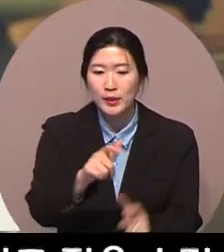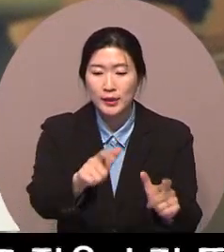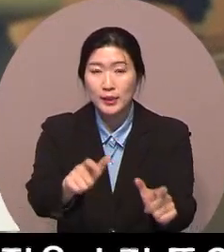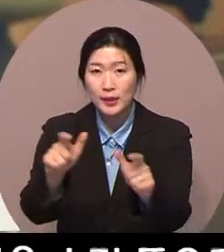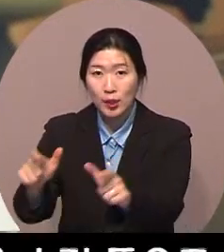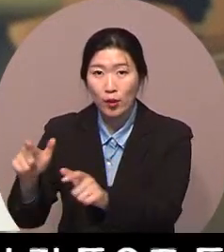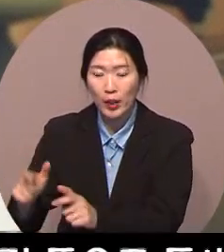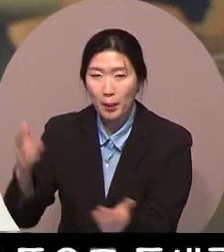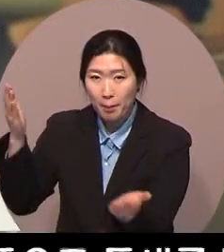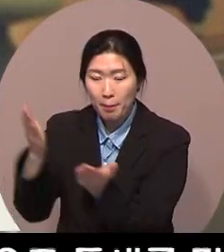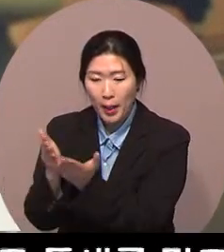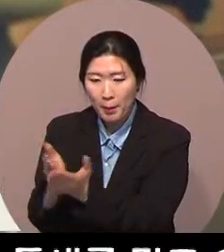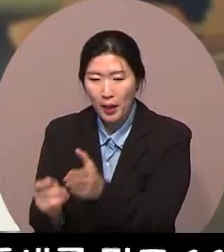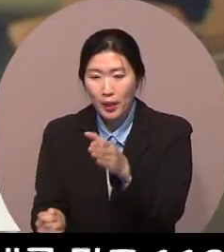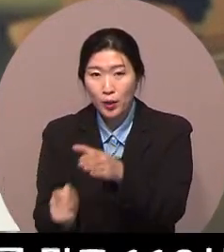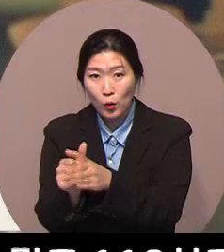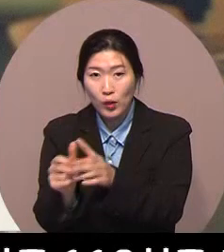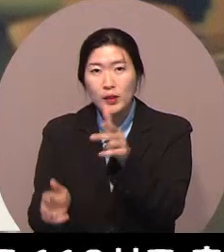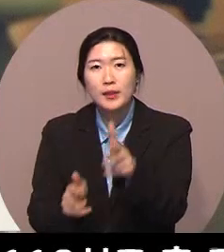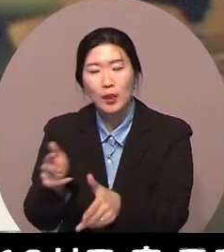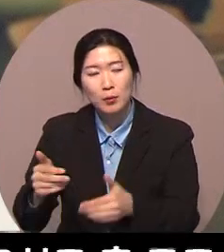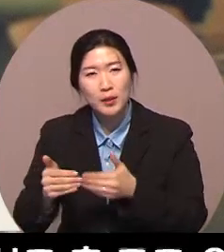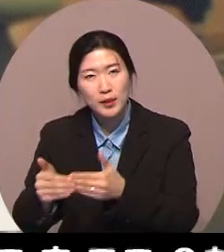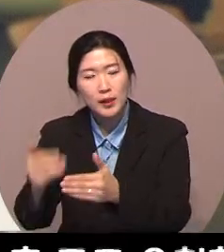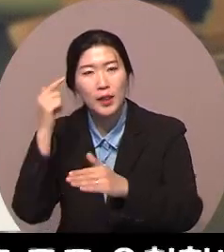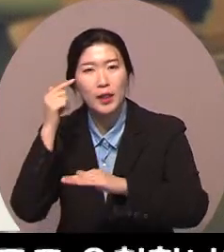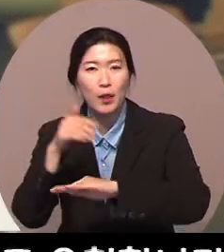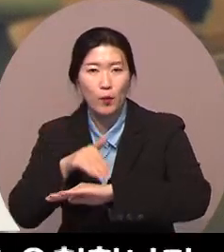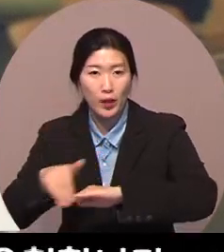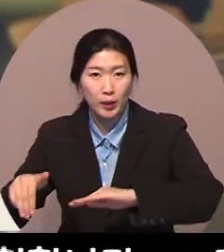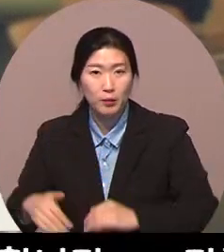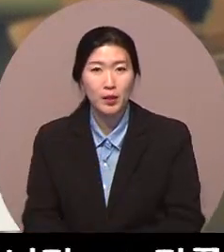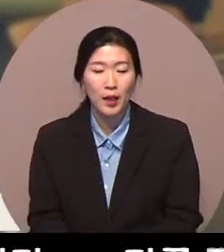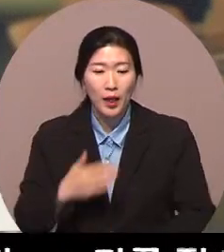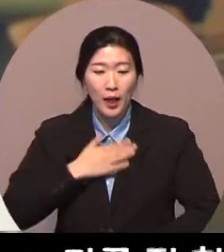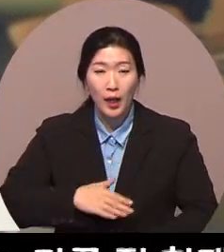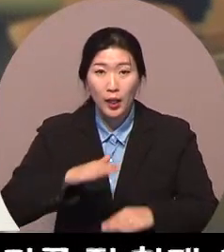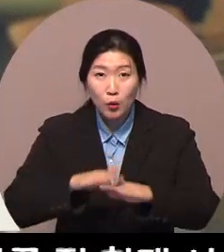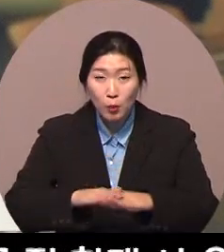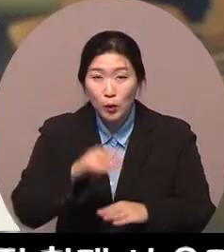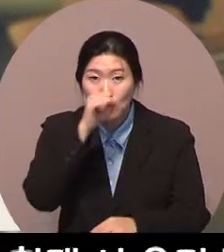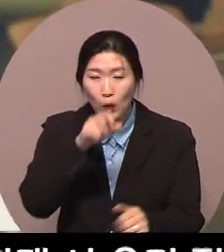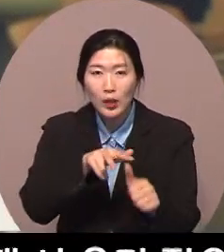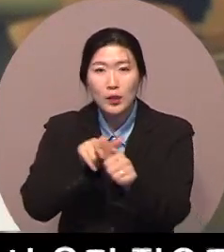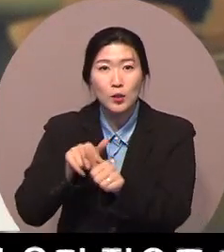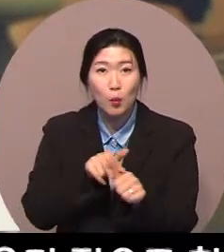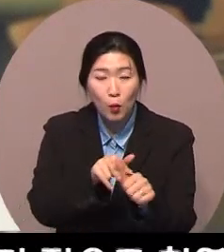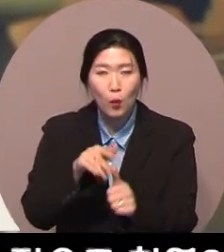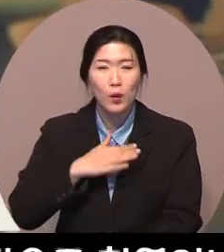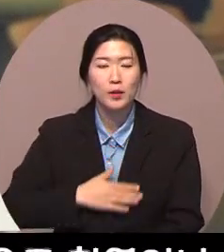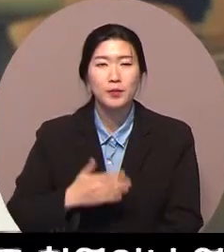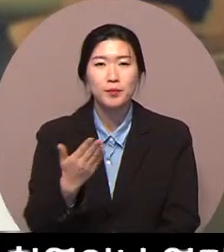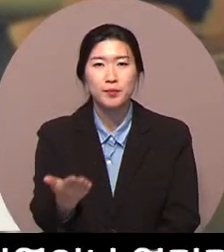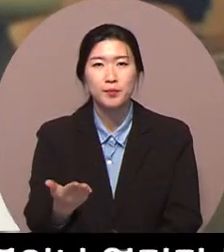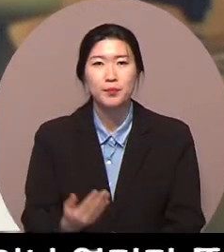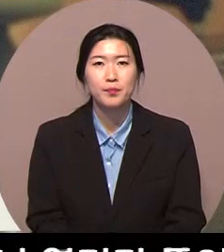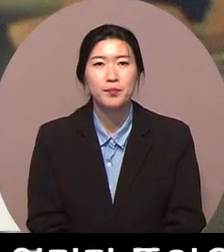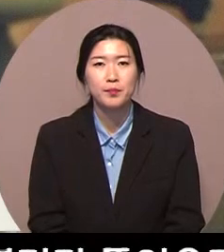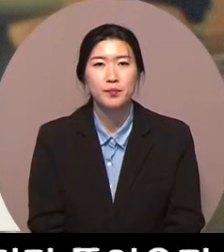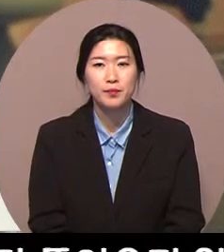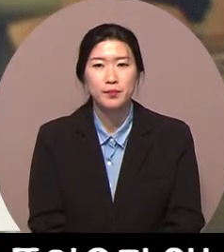지역별로 특색 있는 각종 사업과 제도들이 생겨납니다. 알아두면 도움이 되는 새해 달라지는 것들 김윤미 기자가